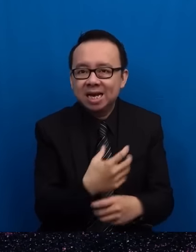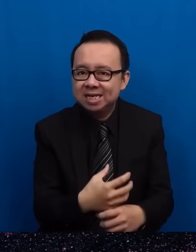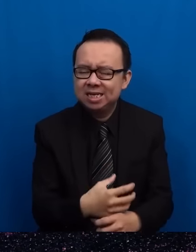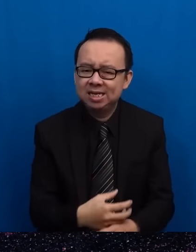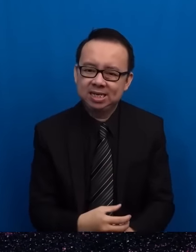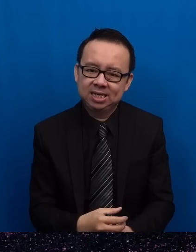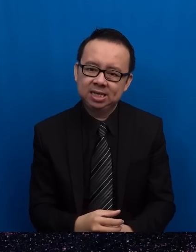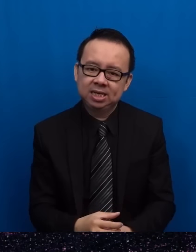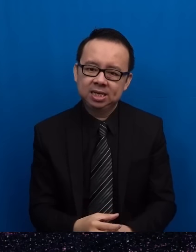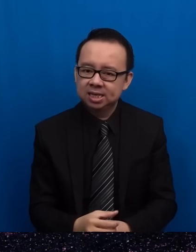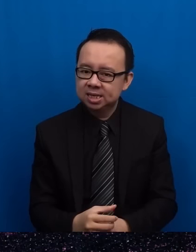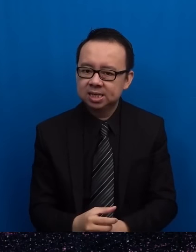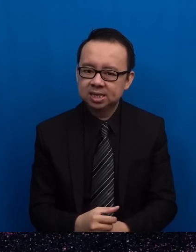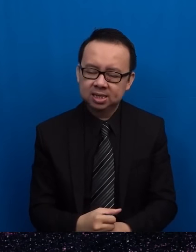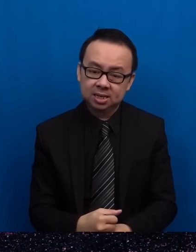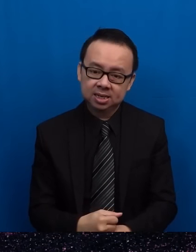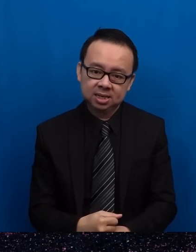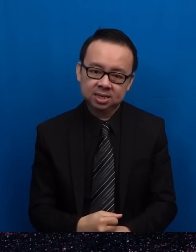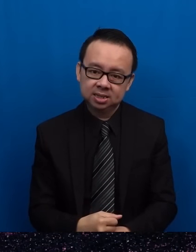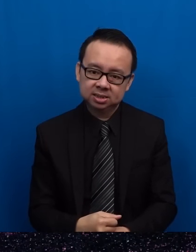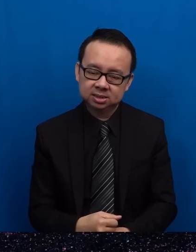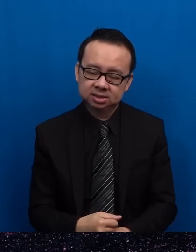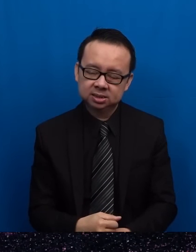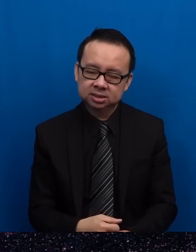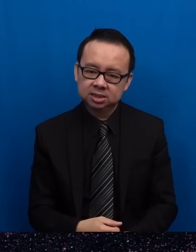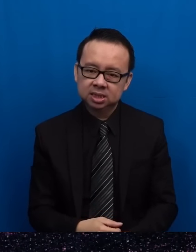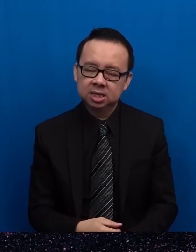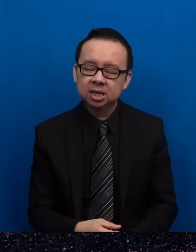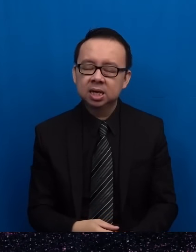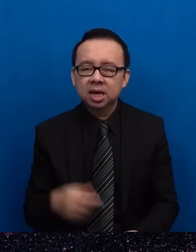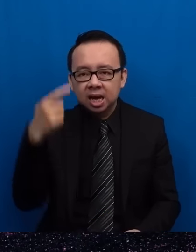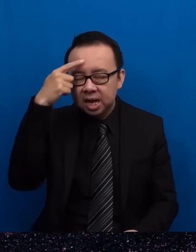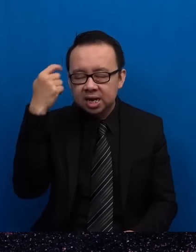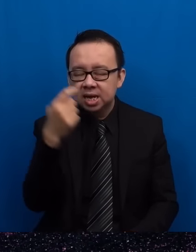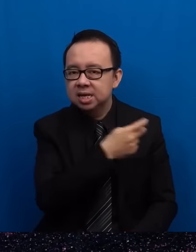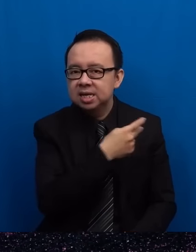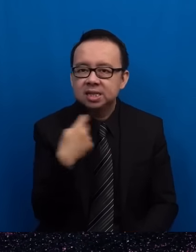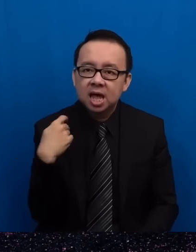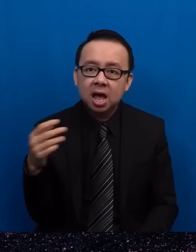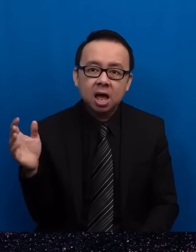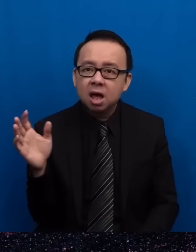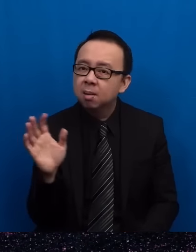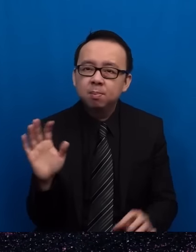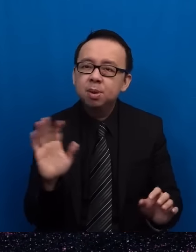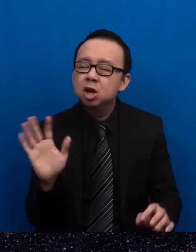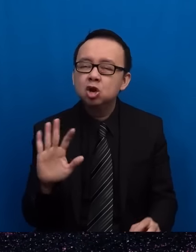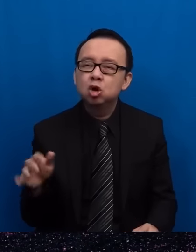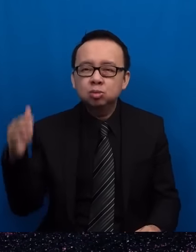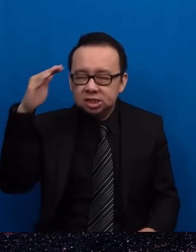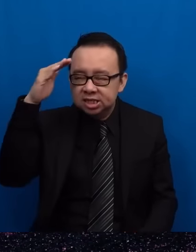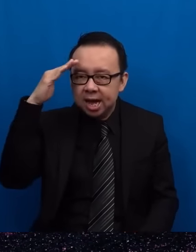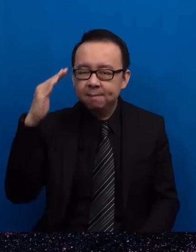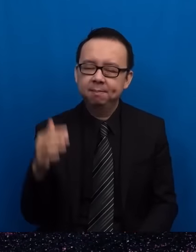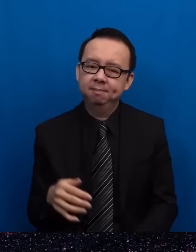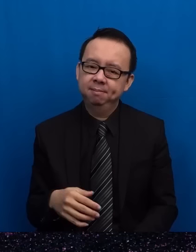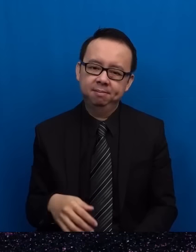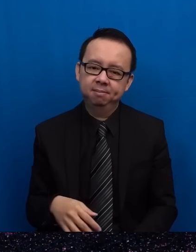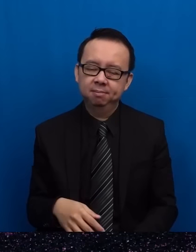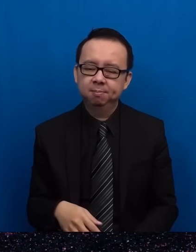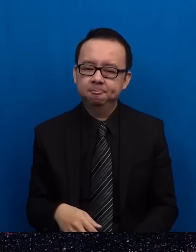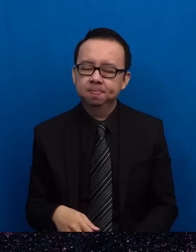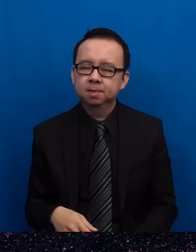bisa hamil. Karena dia belum siap untuk jadi ibu. Itulah sebabnya menunggu sampai dia akil